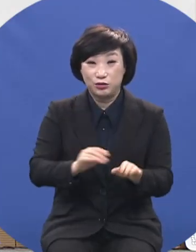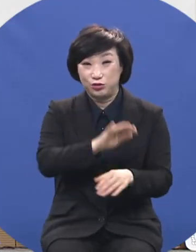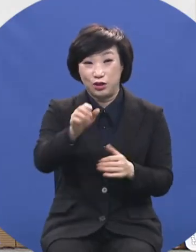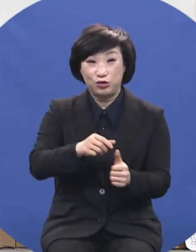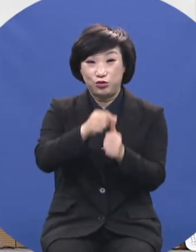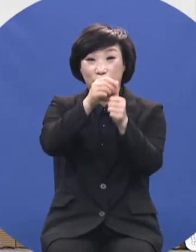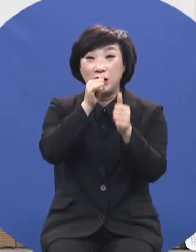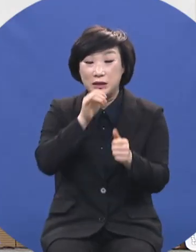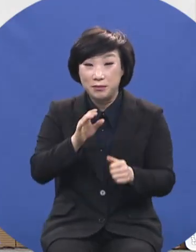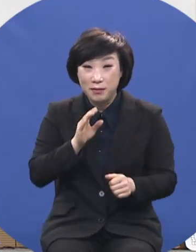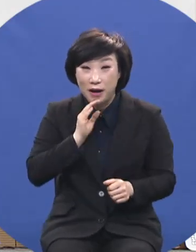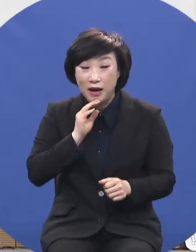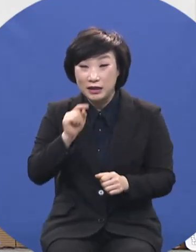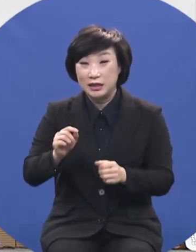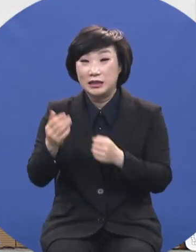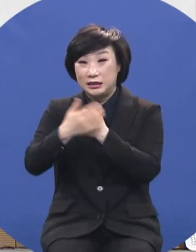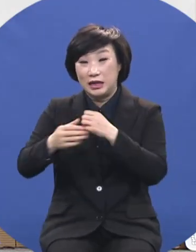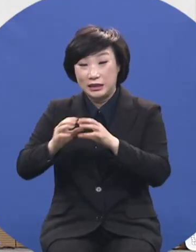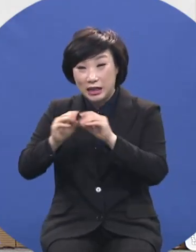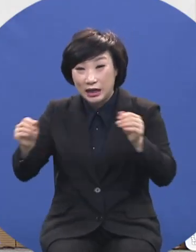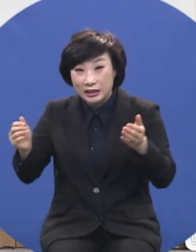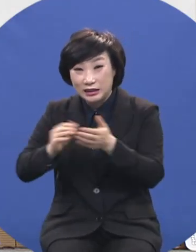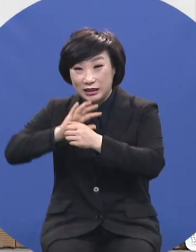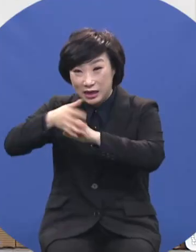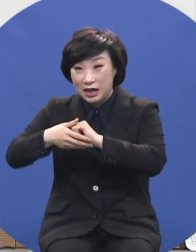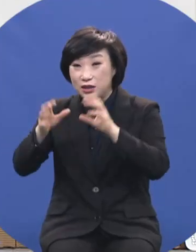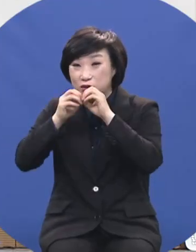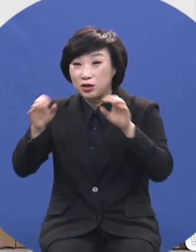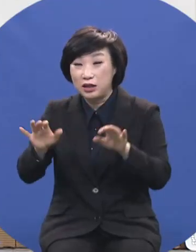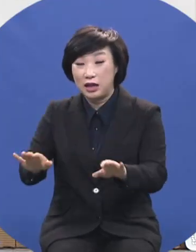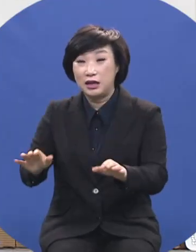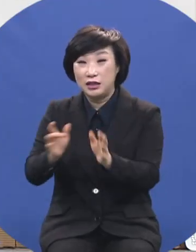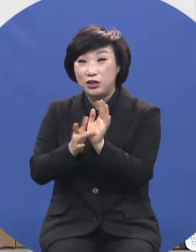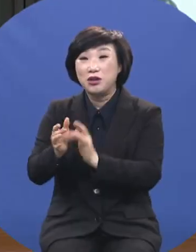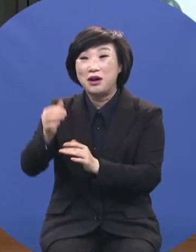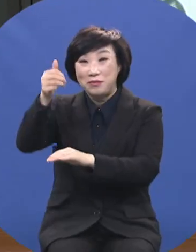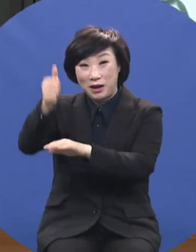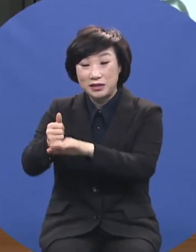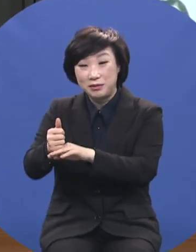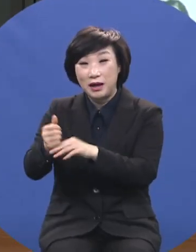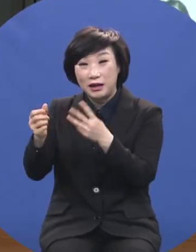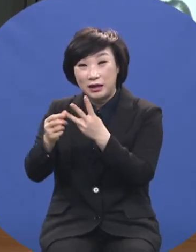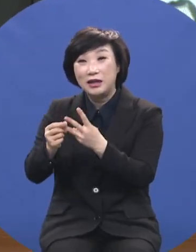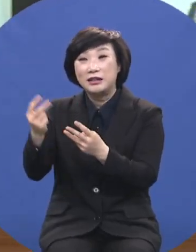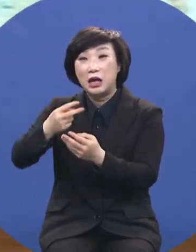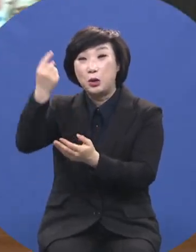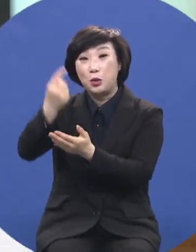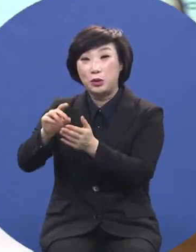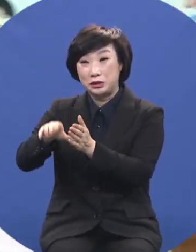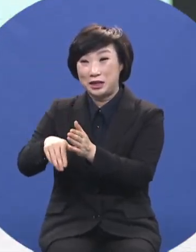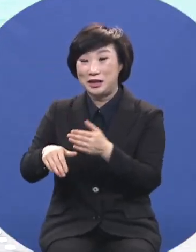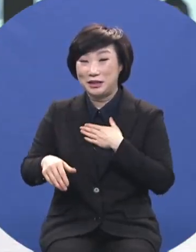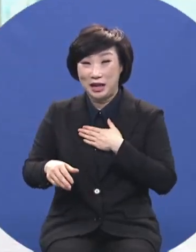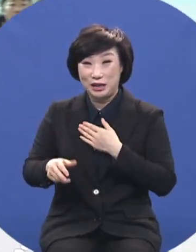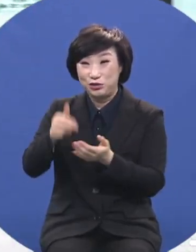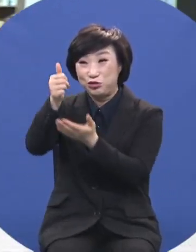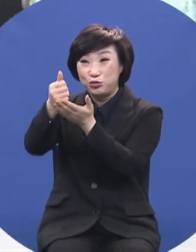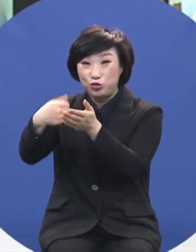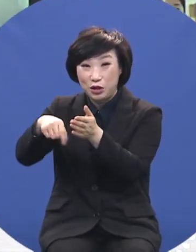구원받았더니 이 은혜를 땅끝까지 전해서 예수가 마지막 재림하실 때 내가 주를